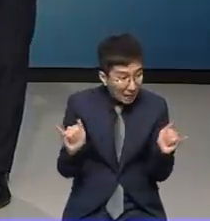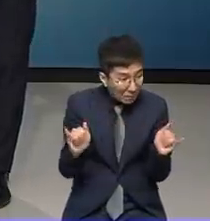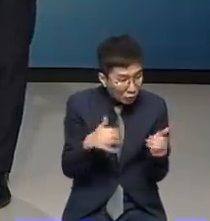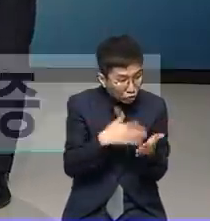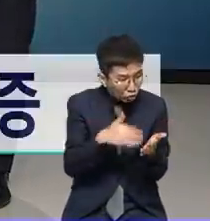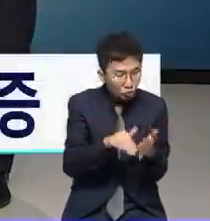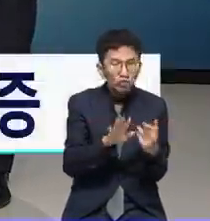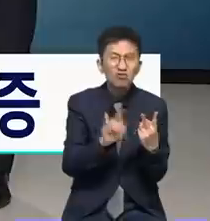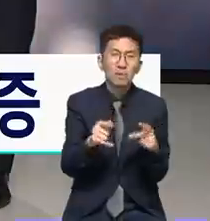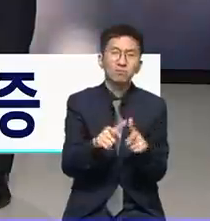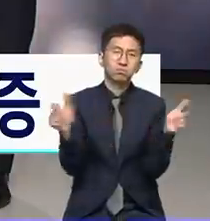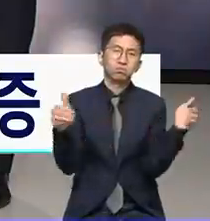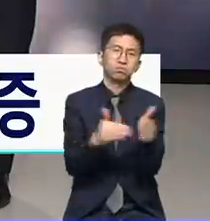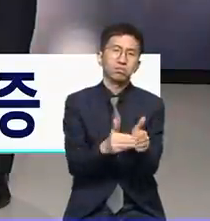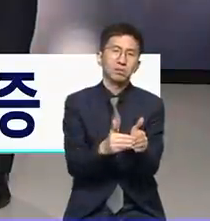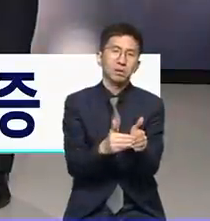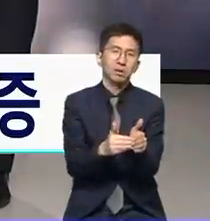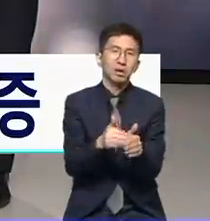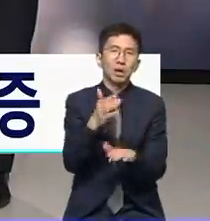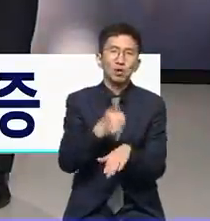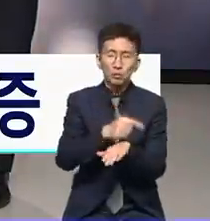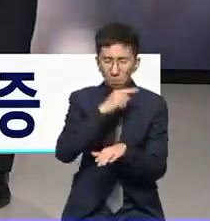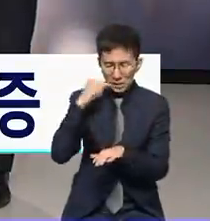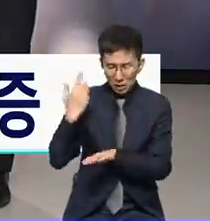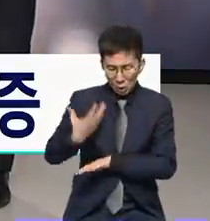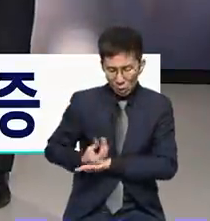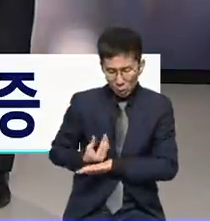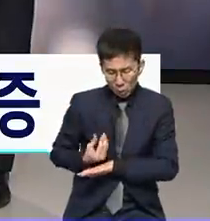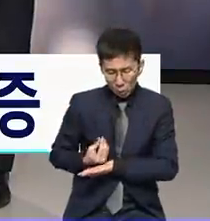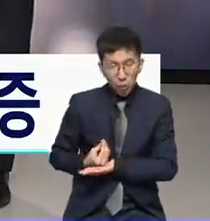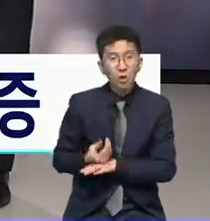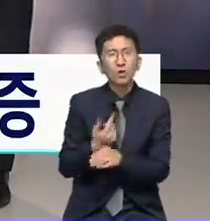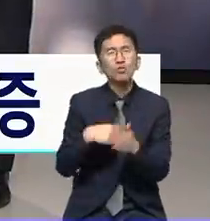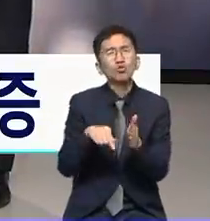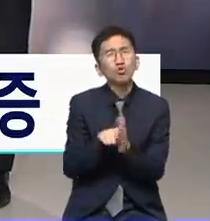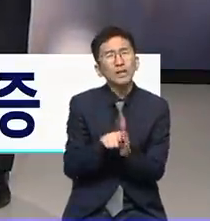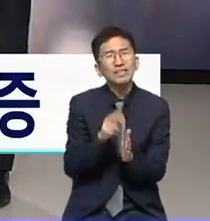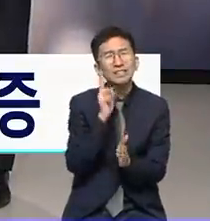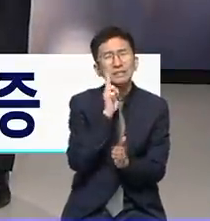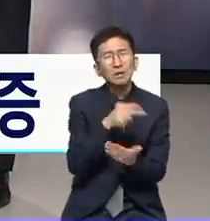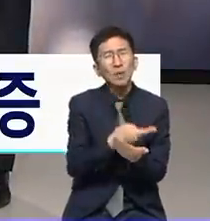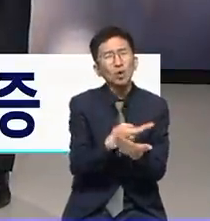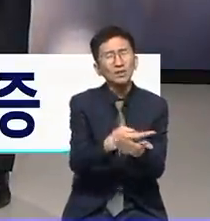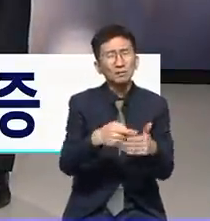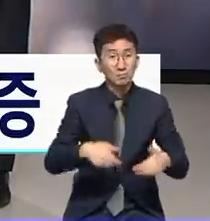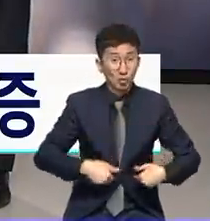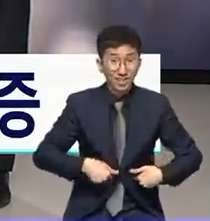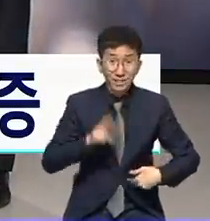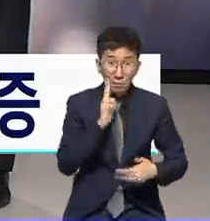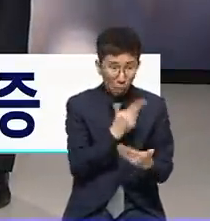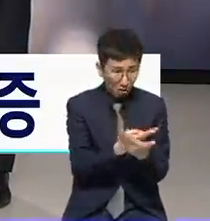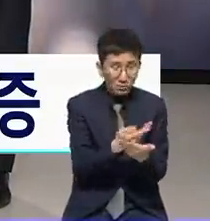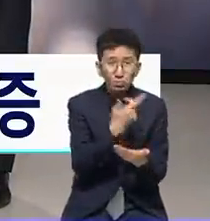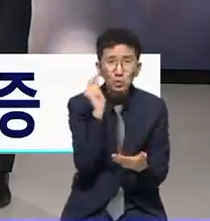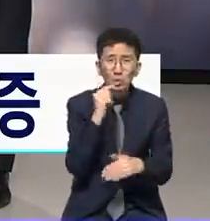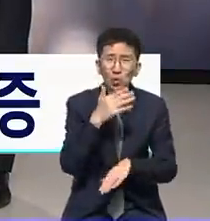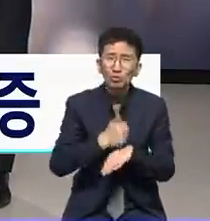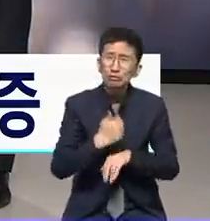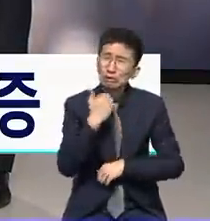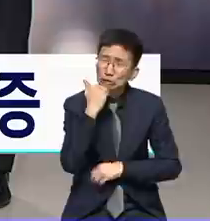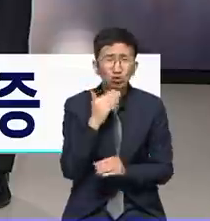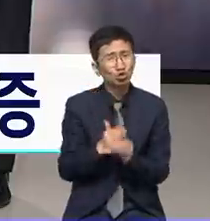늘었습니다. 자, 그런 환자들은 투석할 수 있는 중증 병상을 찾아야 하지만 그 병상이 모자라서 기다리고 있는